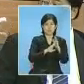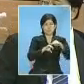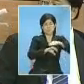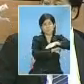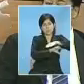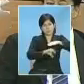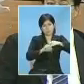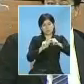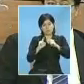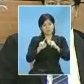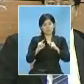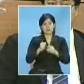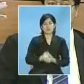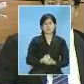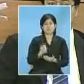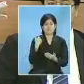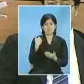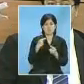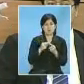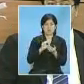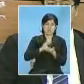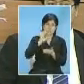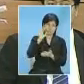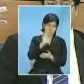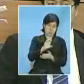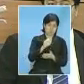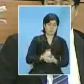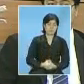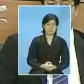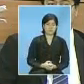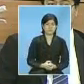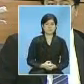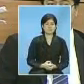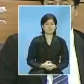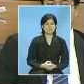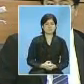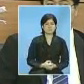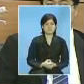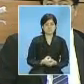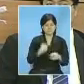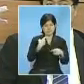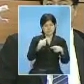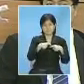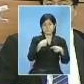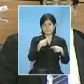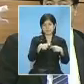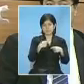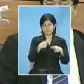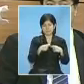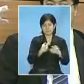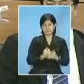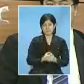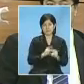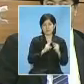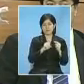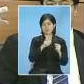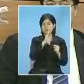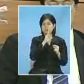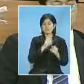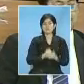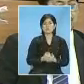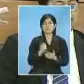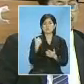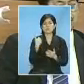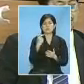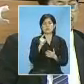จำนวนอ่าการลงทุนที่มากเนี่ยจะเก็บเงินคืนเนี่ยนะครับเป็นเรื่องยากลำบากแต่ถ้ามีจำนวนควบ